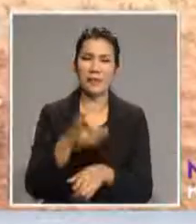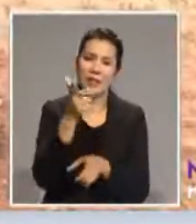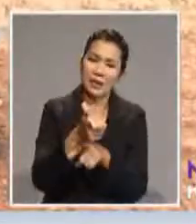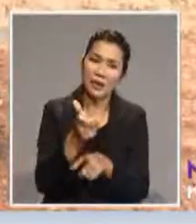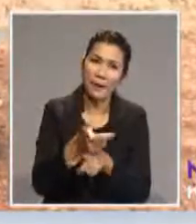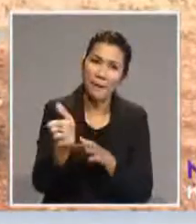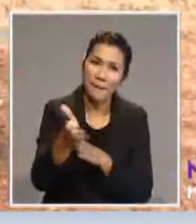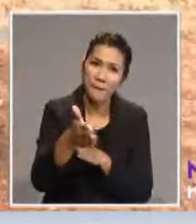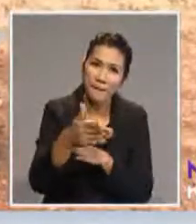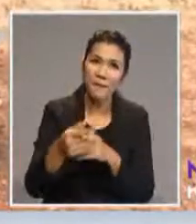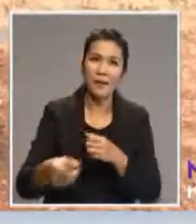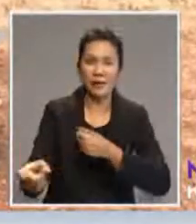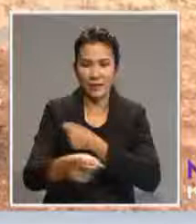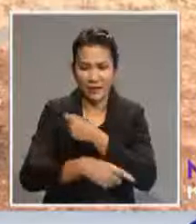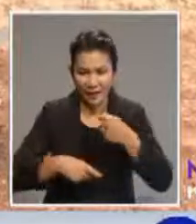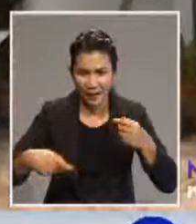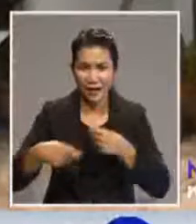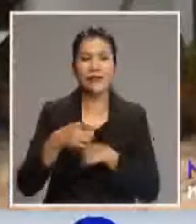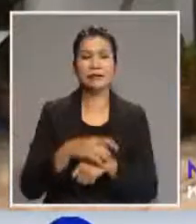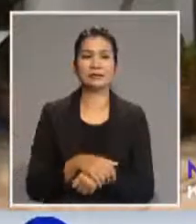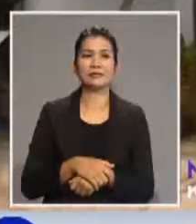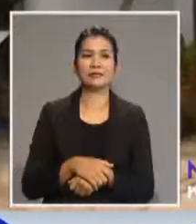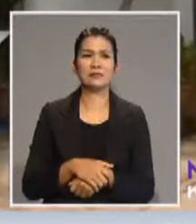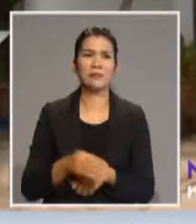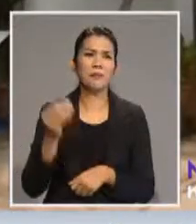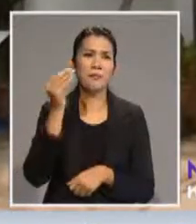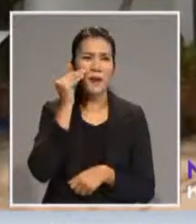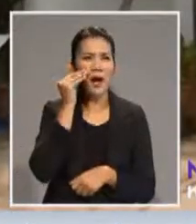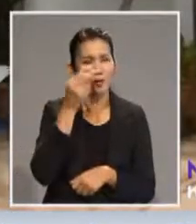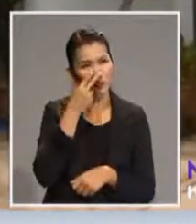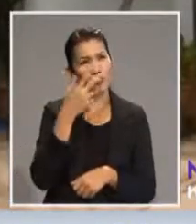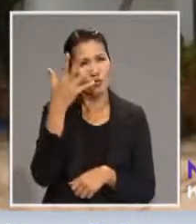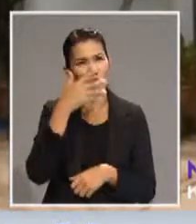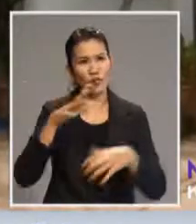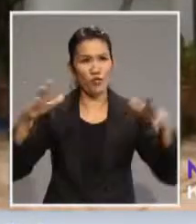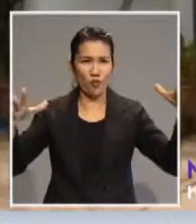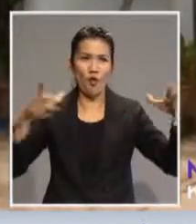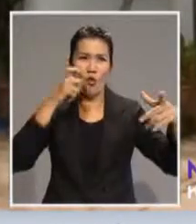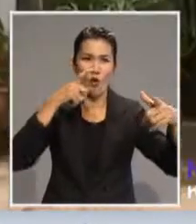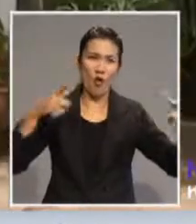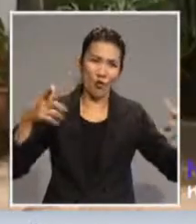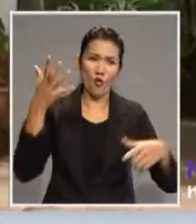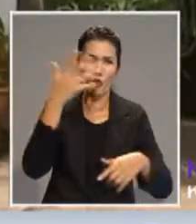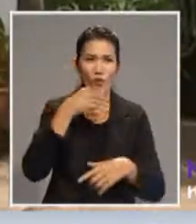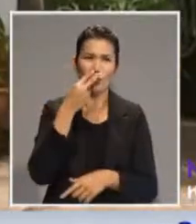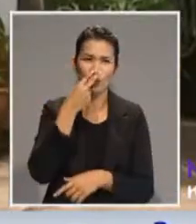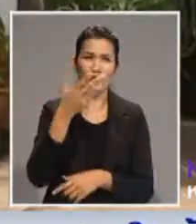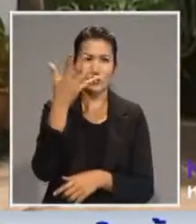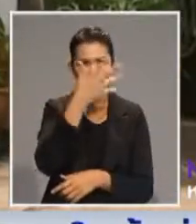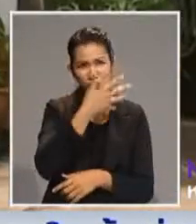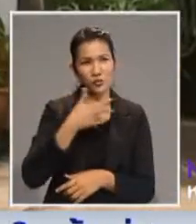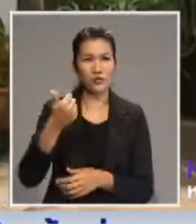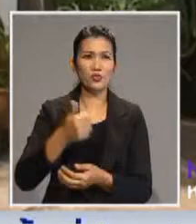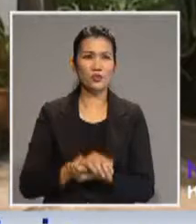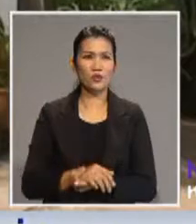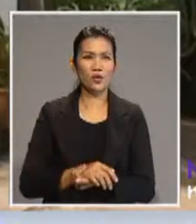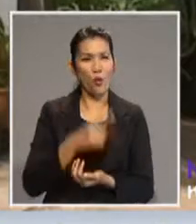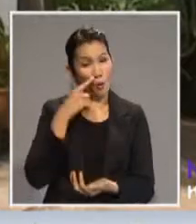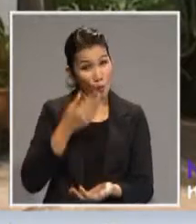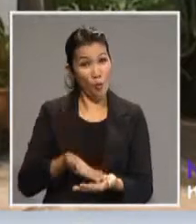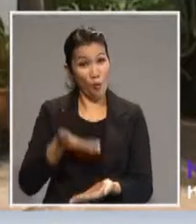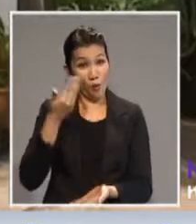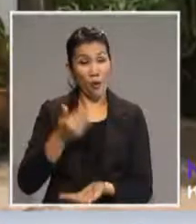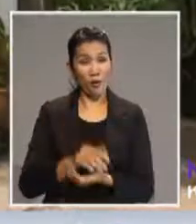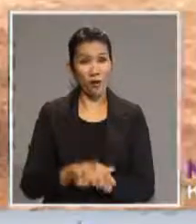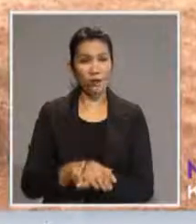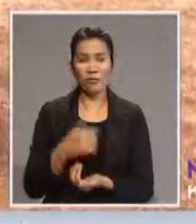าครับทำไรทำนาคร ับ พี่ทำนาเหรอคะ ทำนาครับ แต่บ้านพี่น่าอยู่นะหลังใหญ่หลังโตเลยอ่ะน่ารักมากบ้านสวย ต้องรวยแน่ๆเล